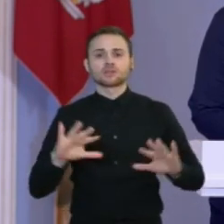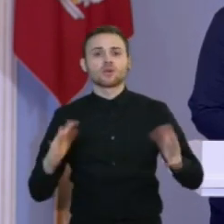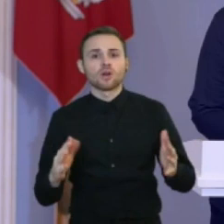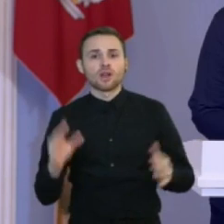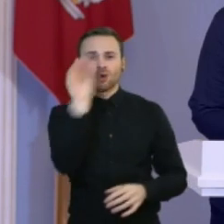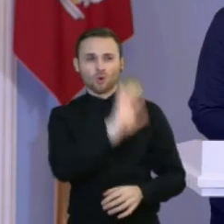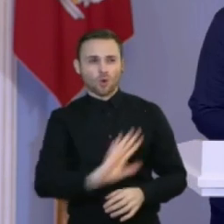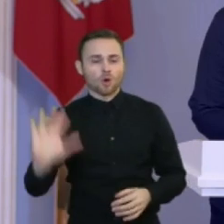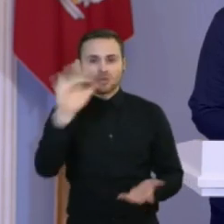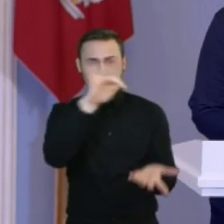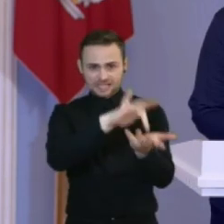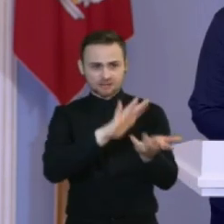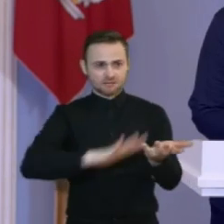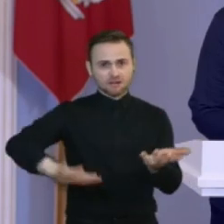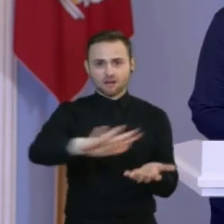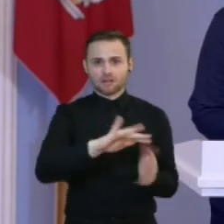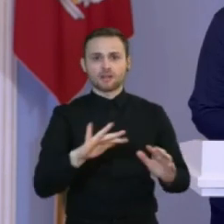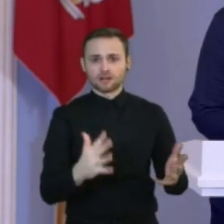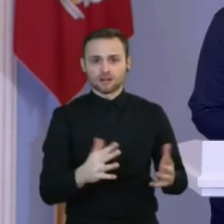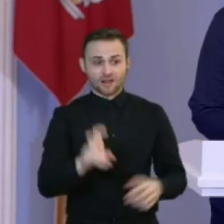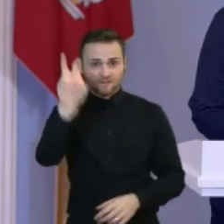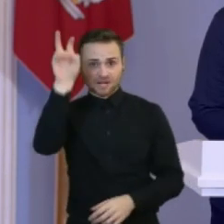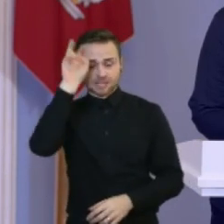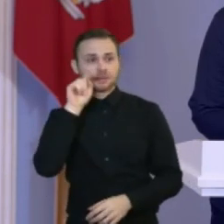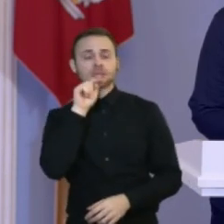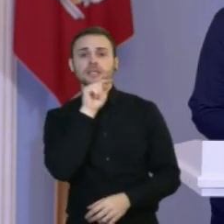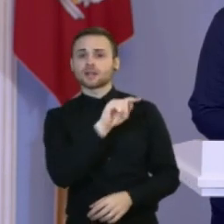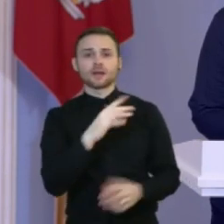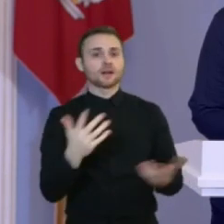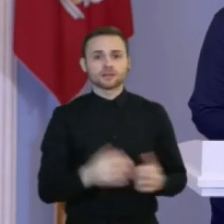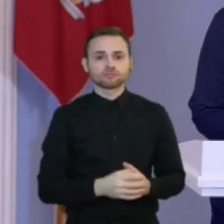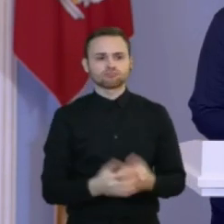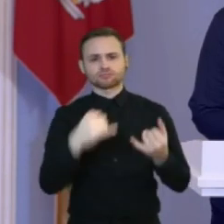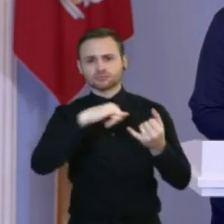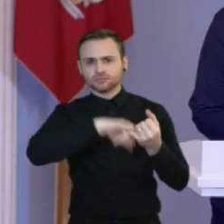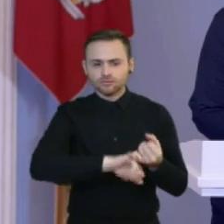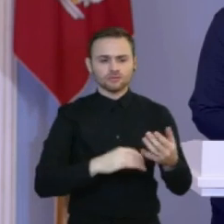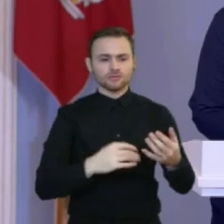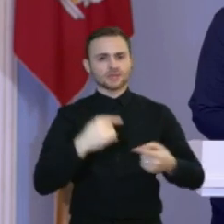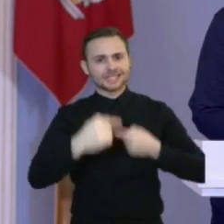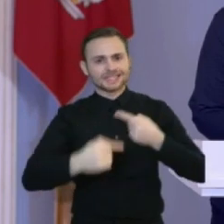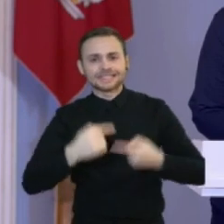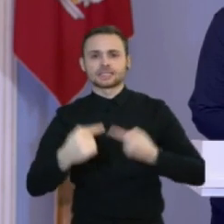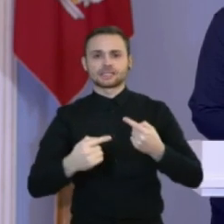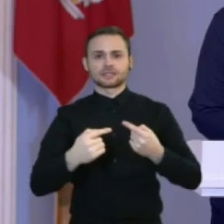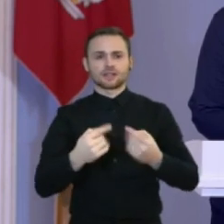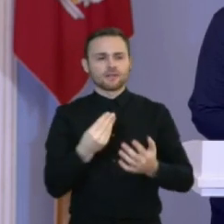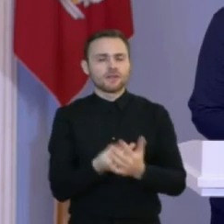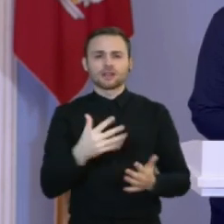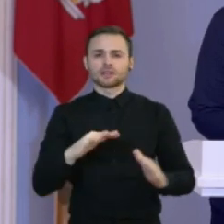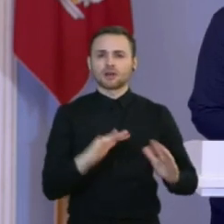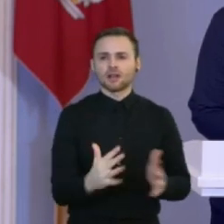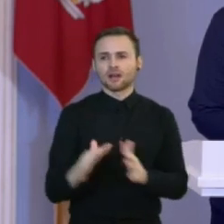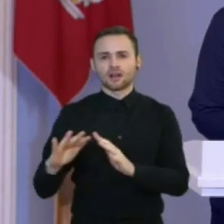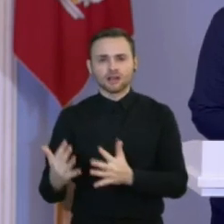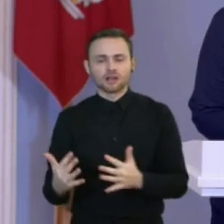Europos. Šalyje, kuri visomis prasmėmis ir istorinėmis, tradicinėmis savo vertybėmis ir